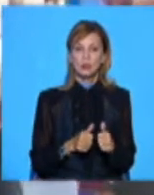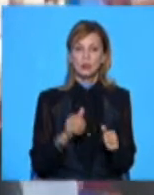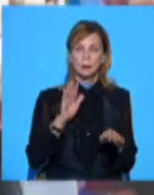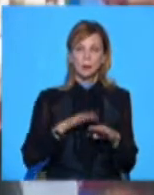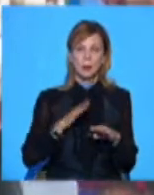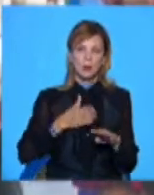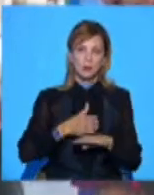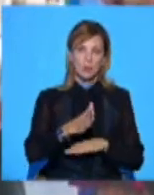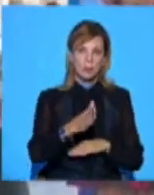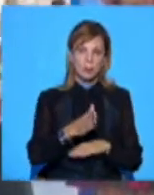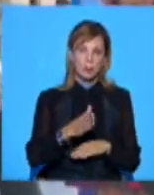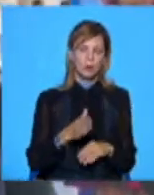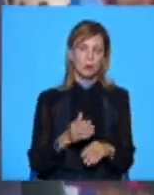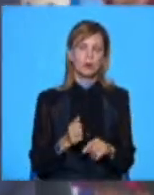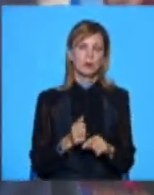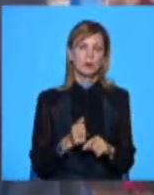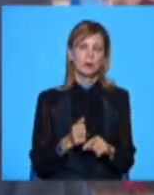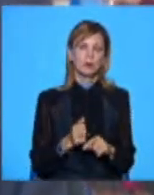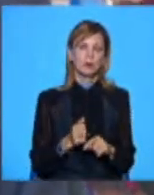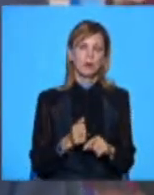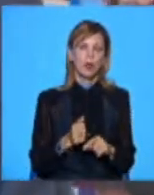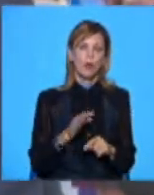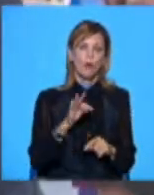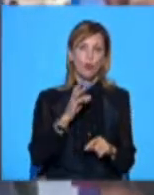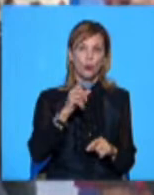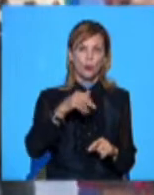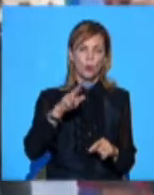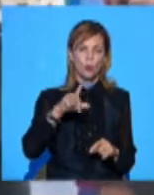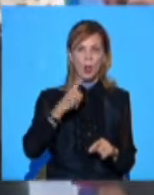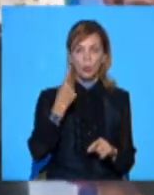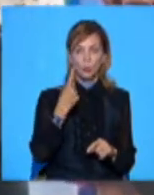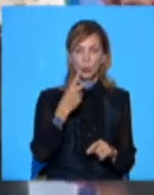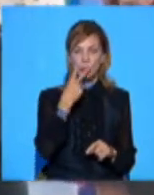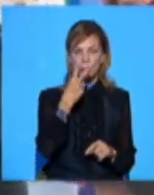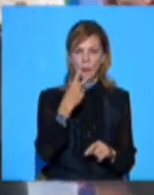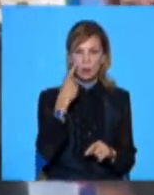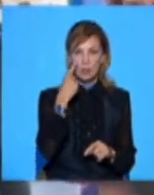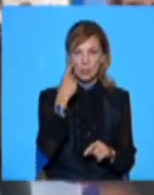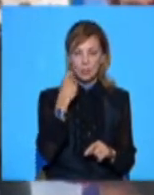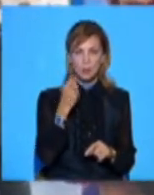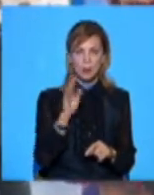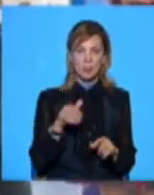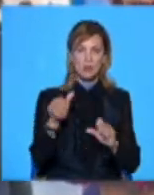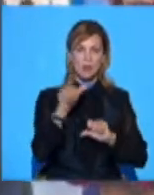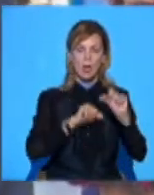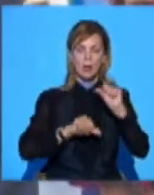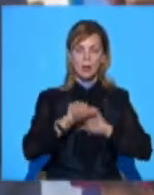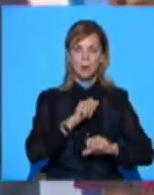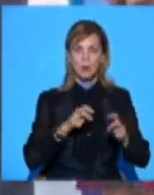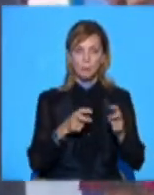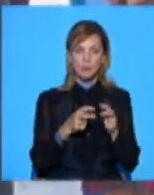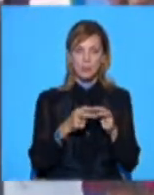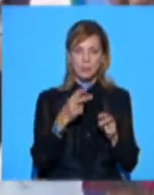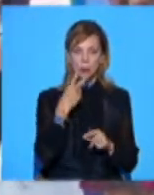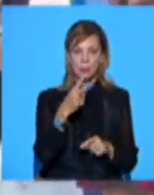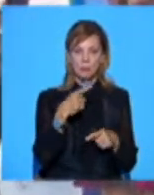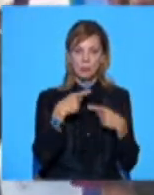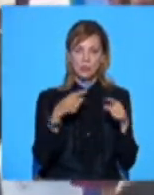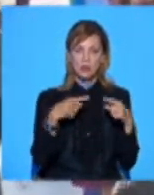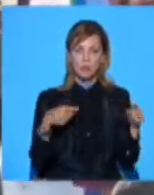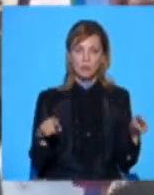traseul de Formula 1 de la Monza. O să vedeți experiențe spectaculoase de la chimie și de la fizică. O să vedeți